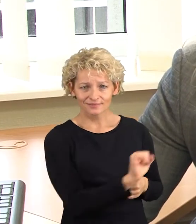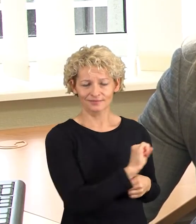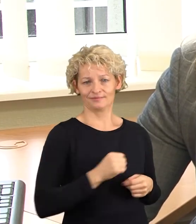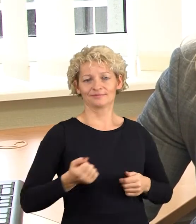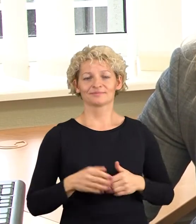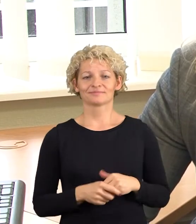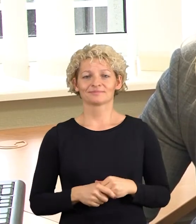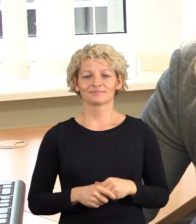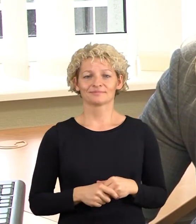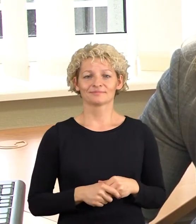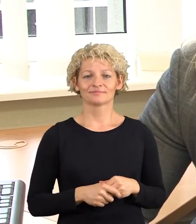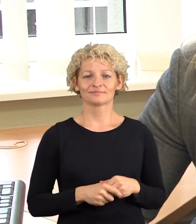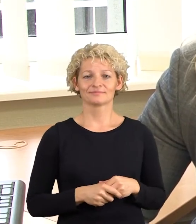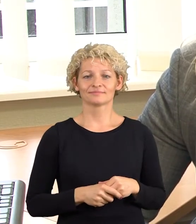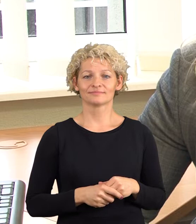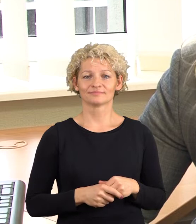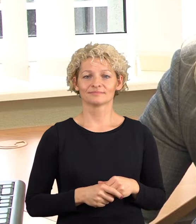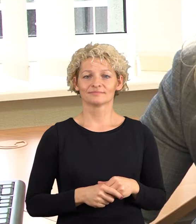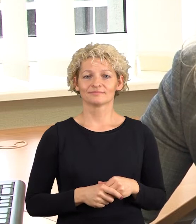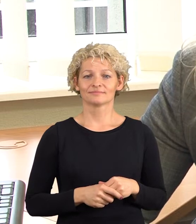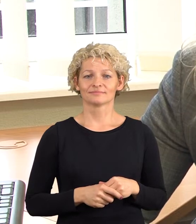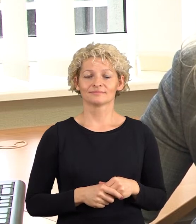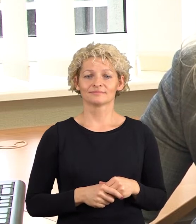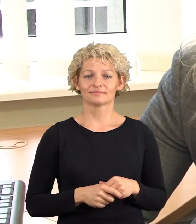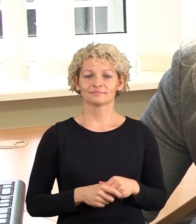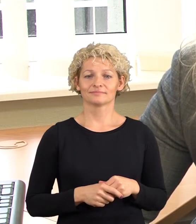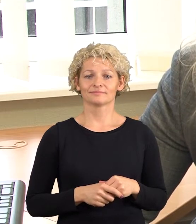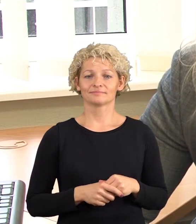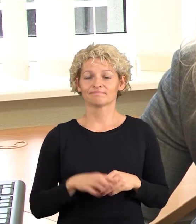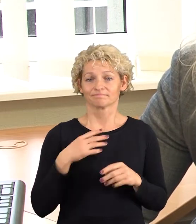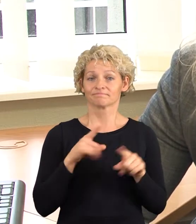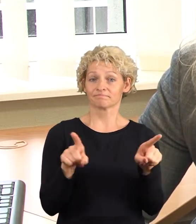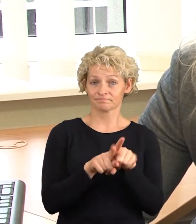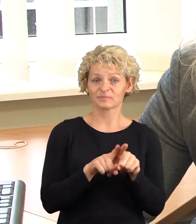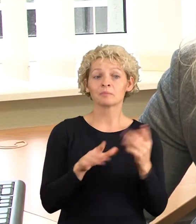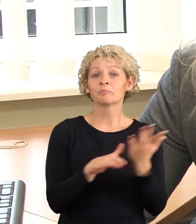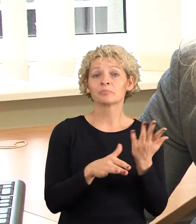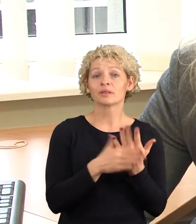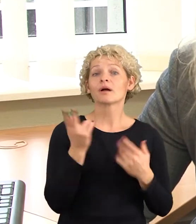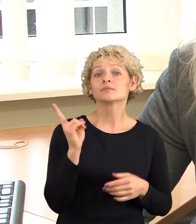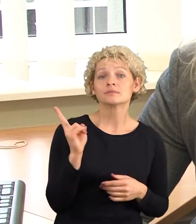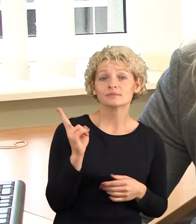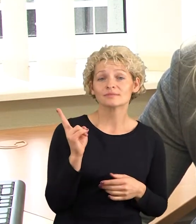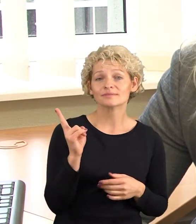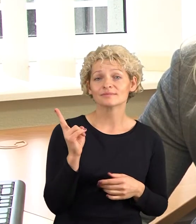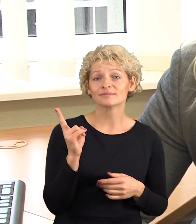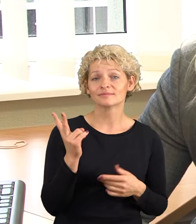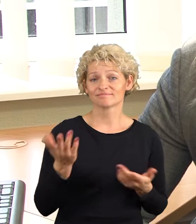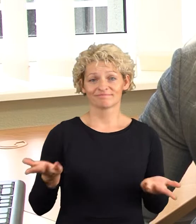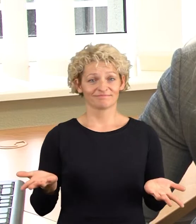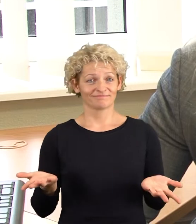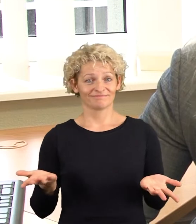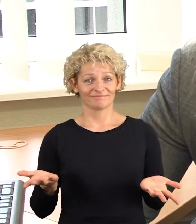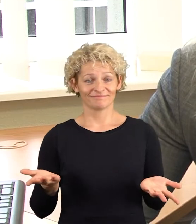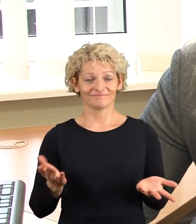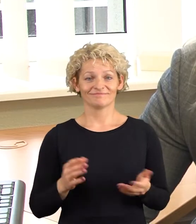užsikrėsti. Taip pat iš profilaktikos priemonių tai yra labai svarbu ir dažnas